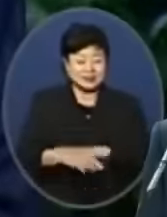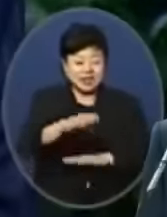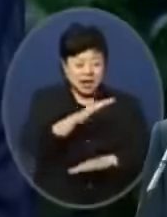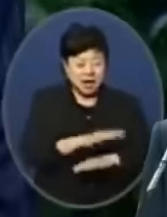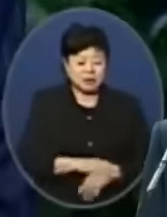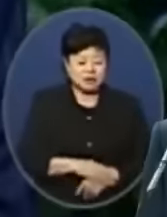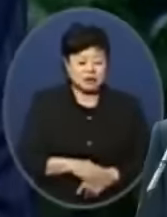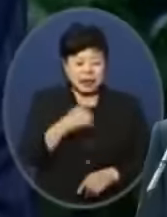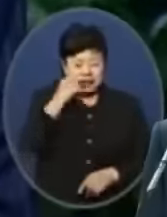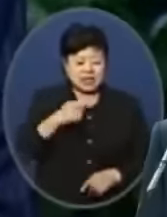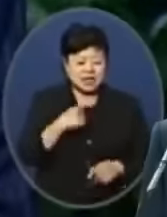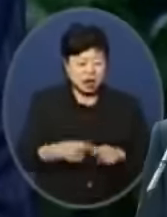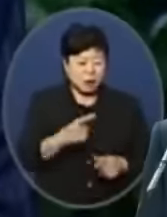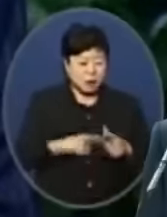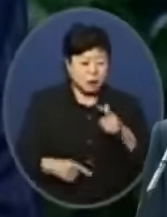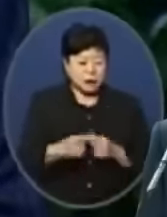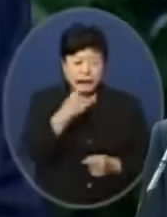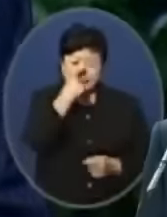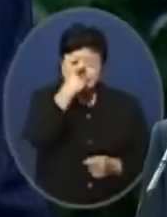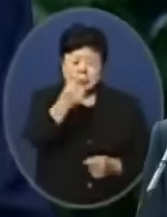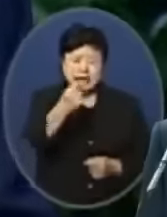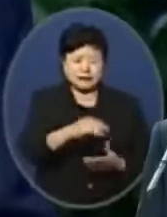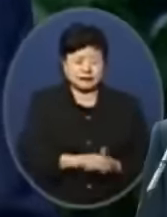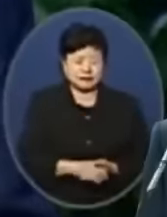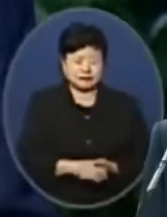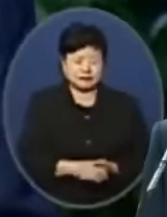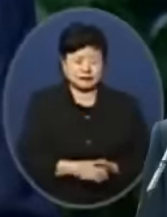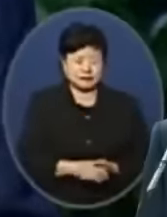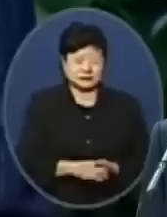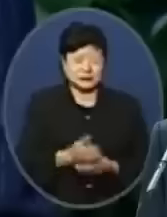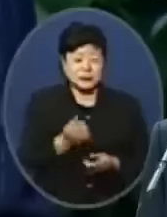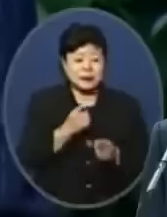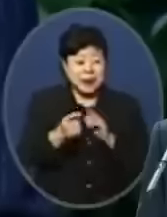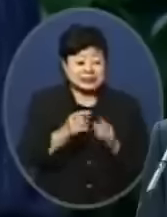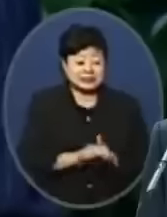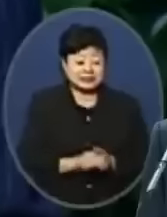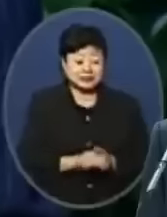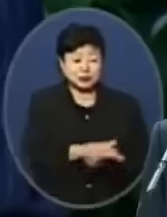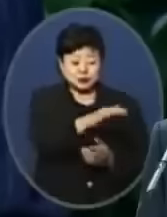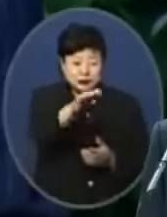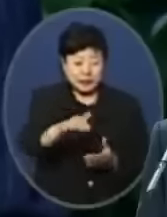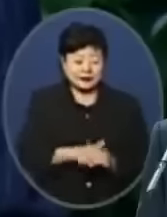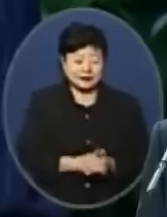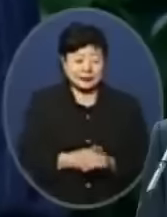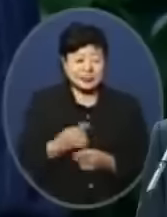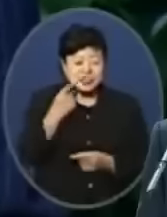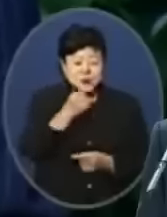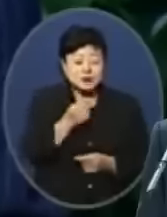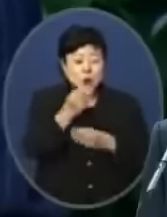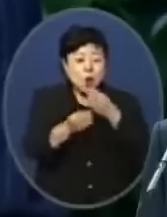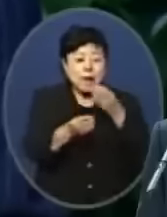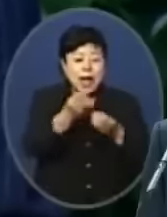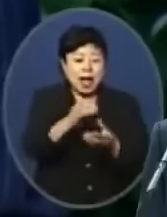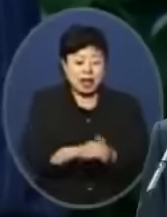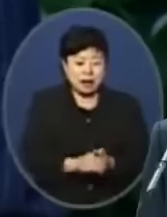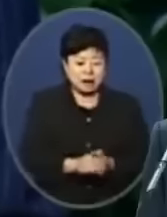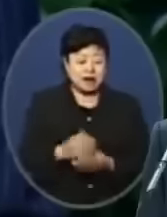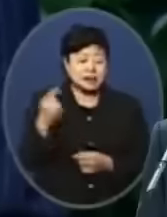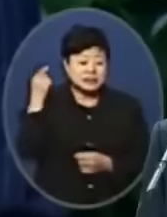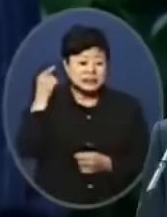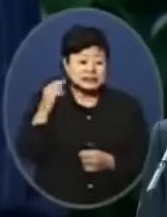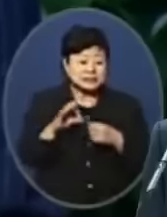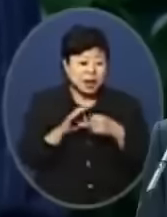좌우의 날선 금보다 예리하다. 그는 이 말씀을 우리가 입술로 고백하고